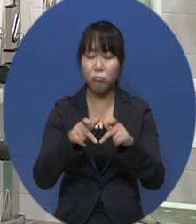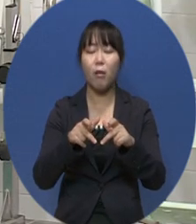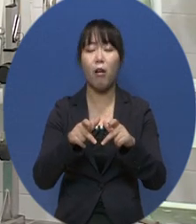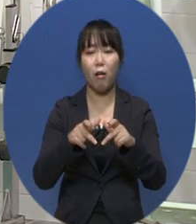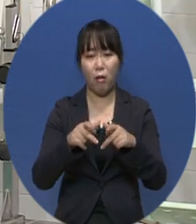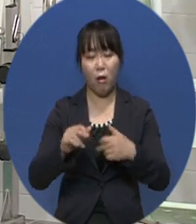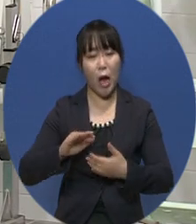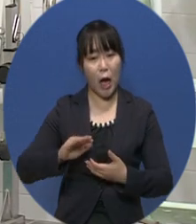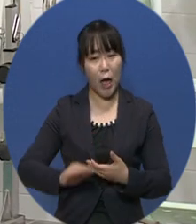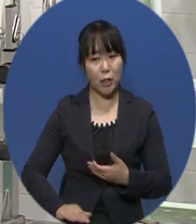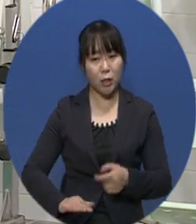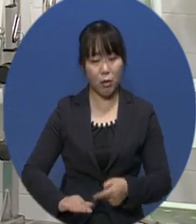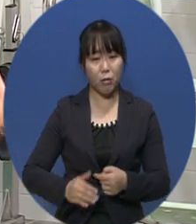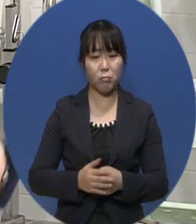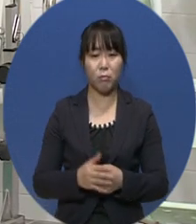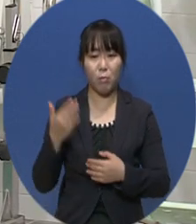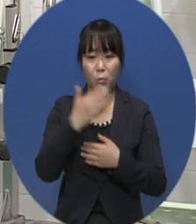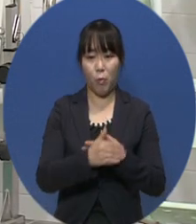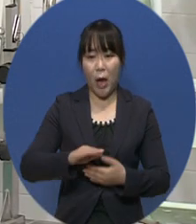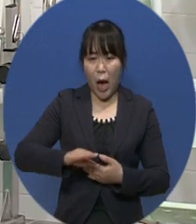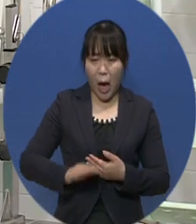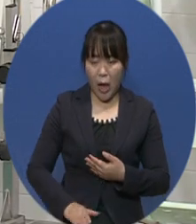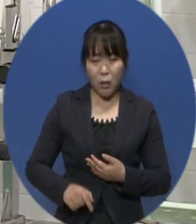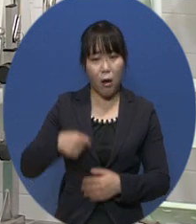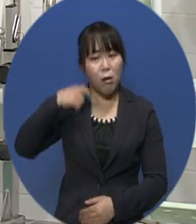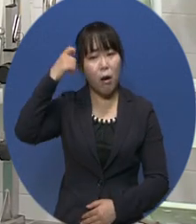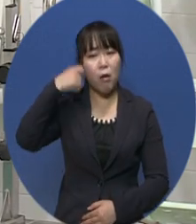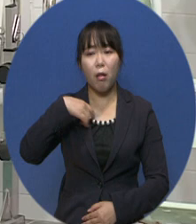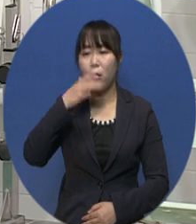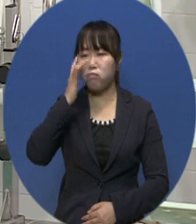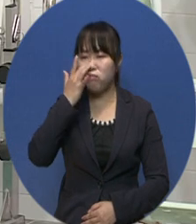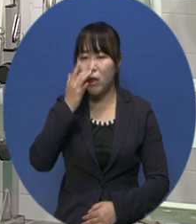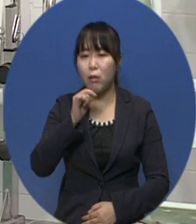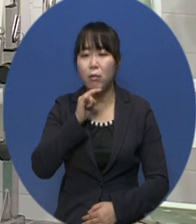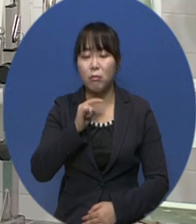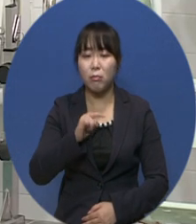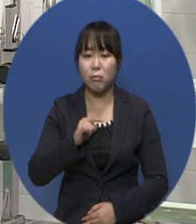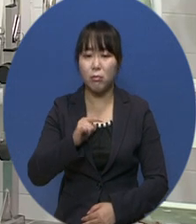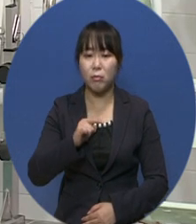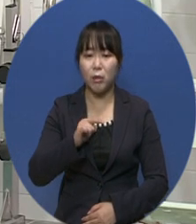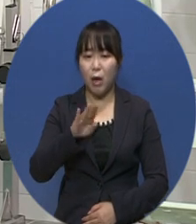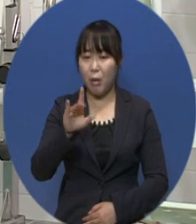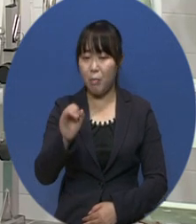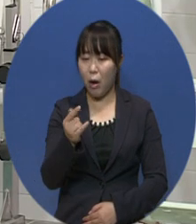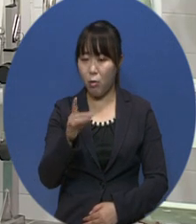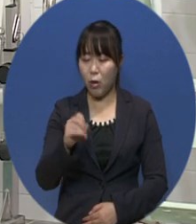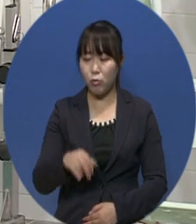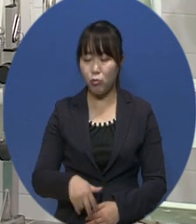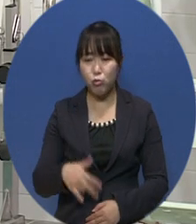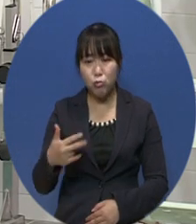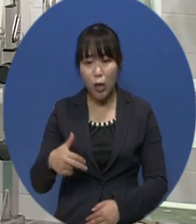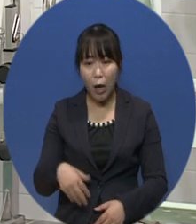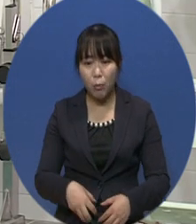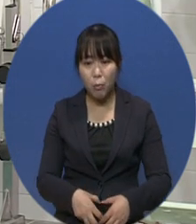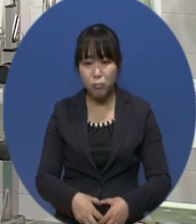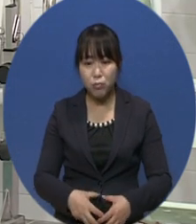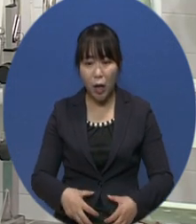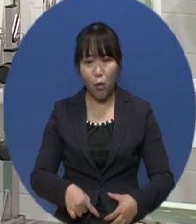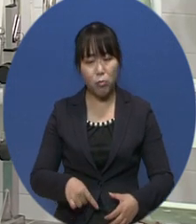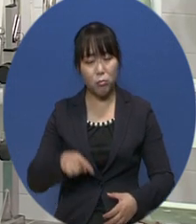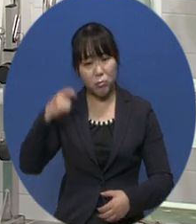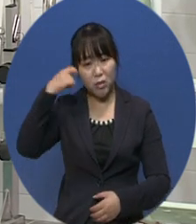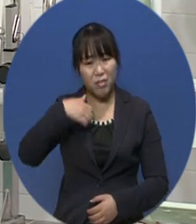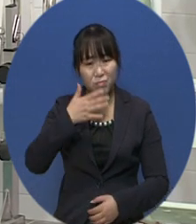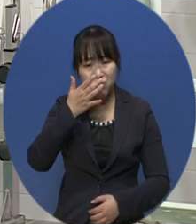이제 하체가 이제 이렇게 감각이 없다 그러잖아요. 네. 그러면 이게 방광 쪽에도 감각이 없는 건가요? 네, 그렇죠.